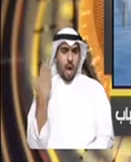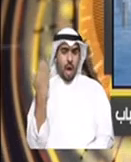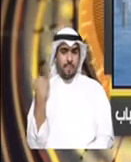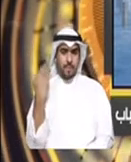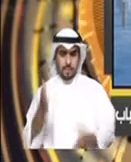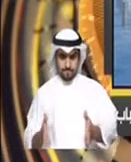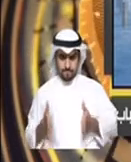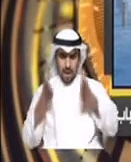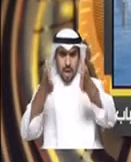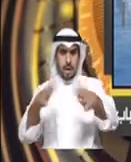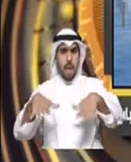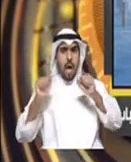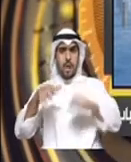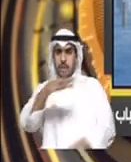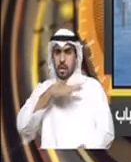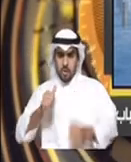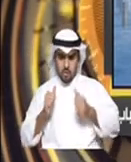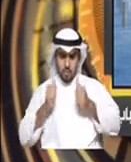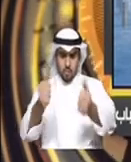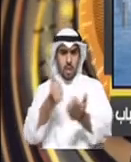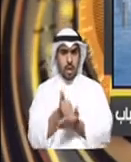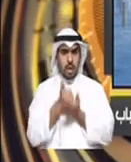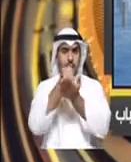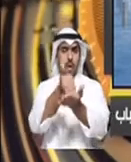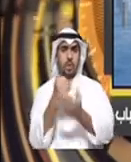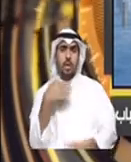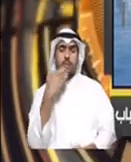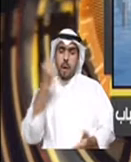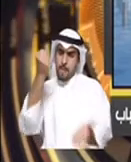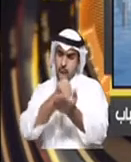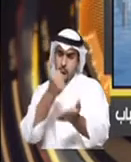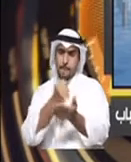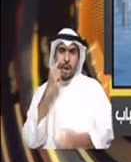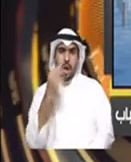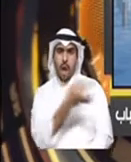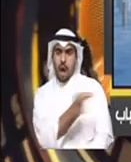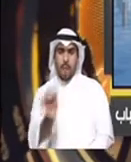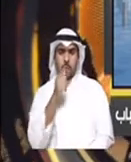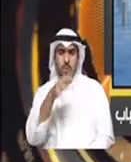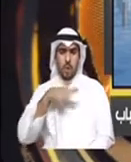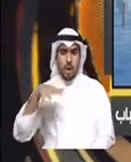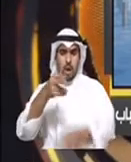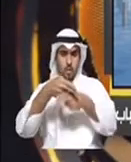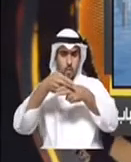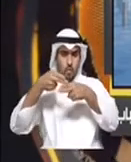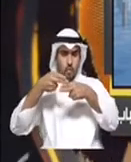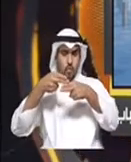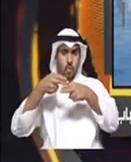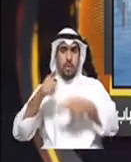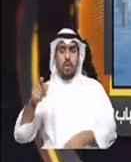من المبادرات التطوعية الشبابية من مختلف الدول العربية وأيضا من دولة الكويت